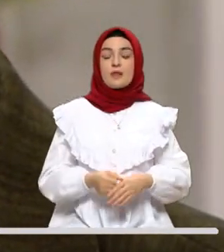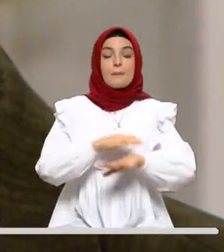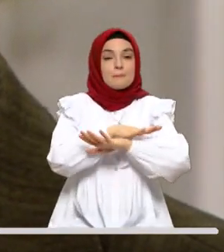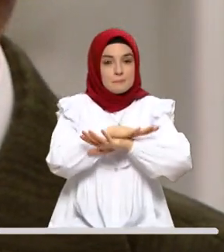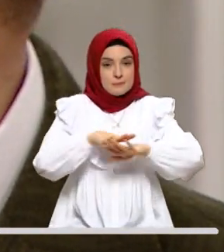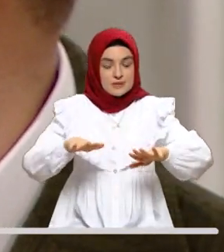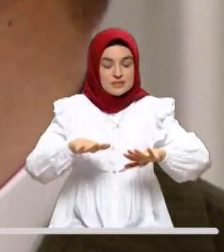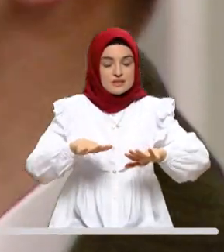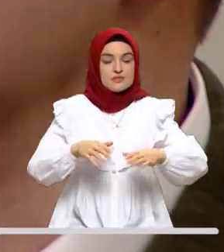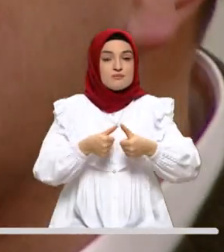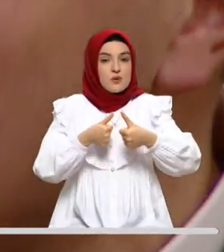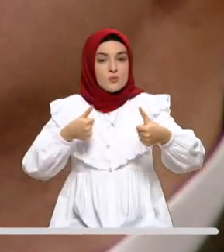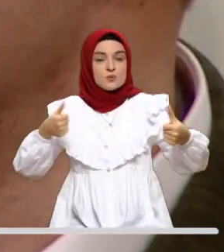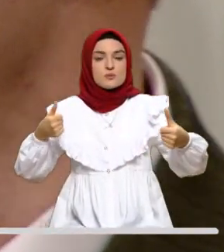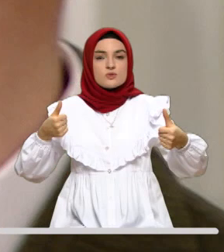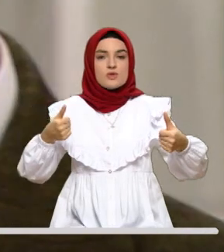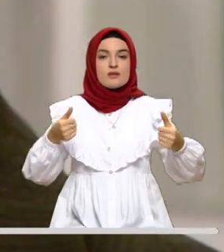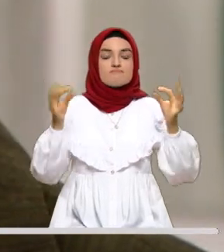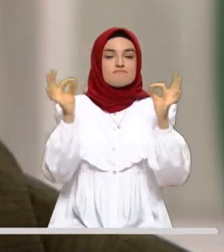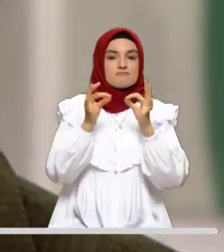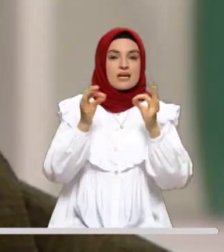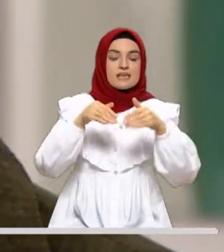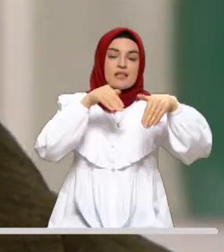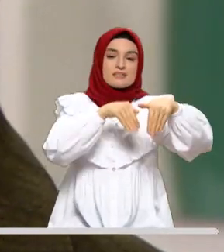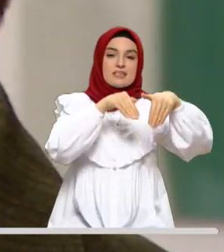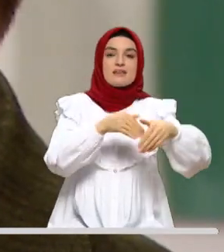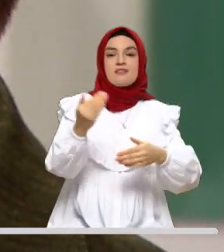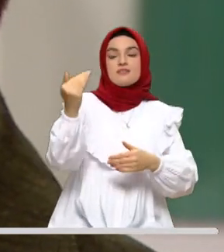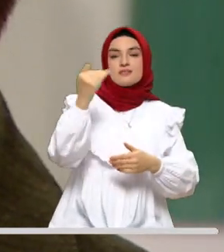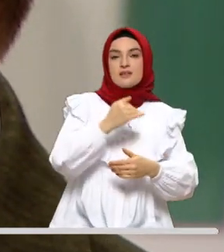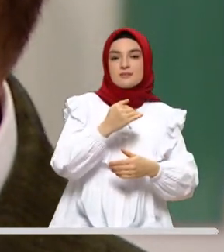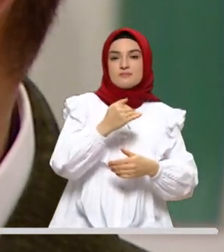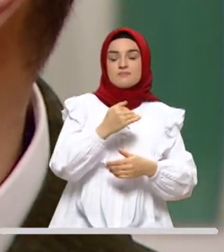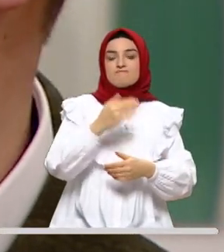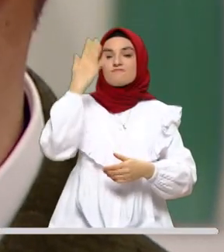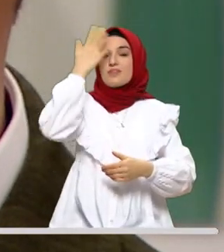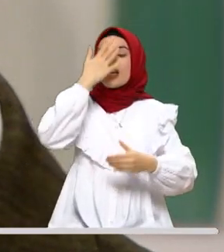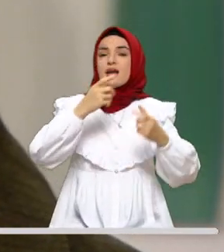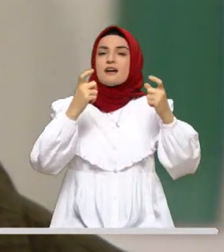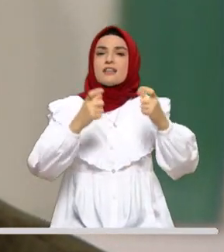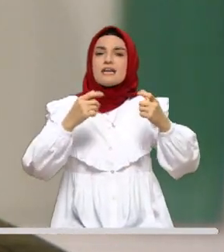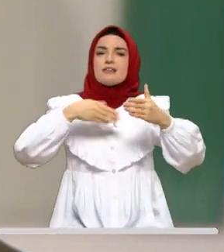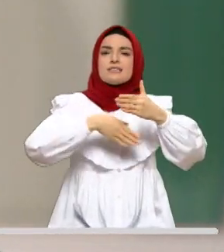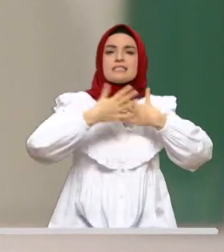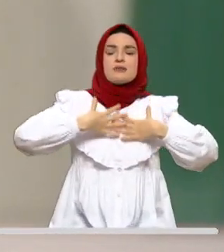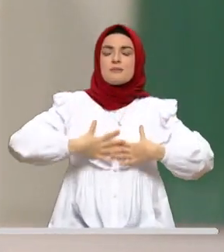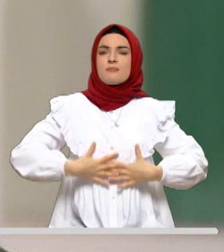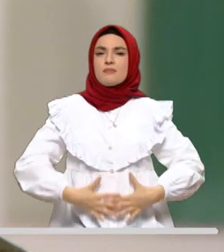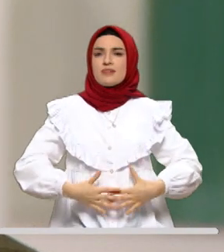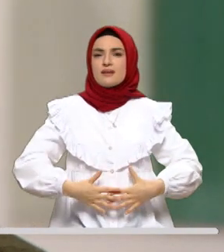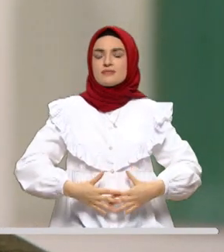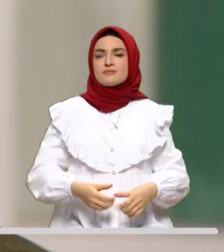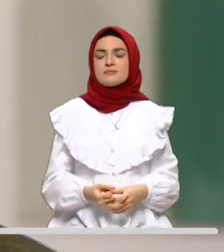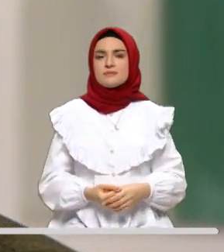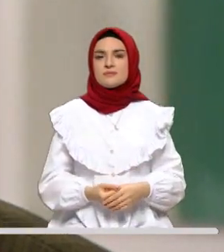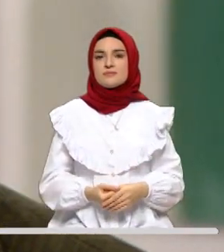Tükenince mesafeler, erken kabristana geldik. Kara yere girdi beden. Kara yere girdi